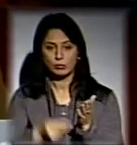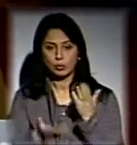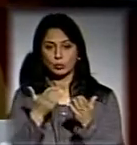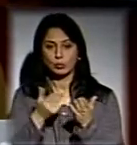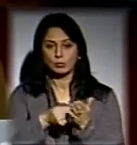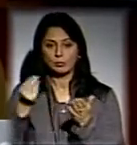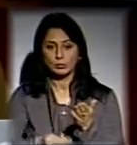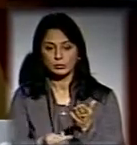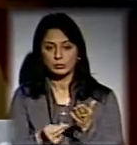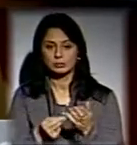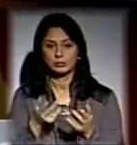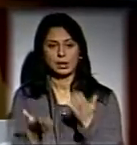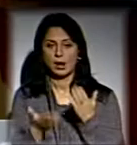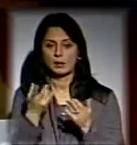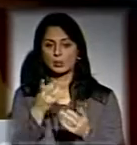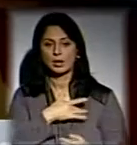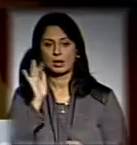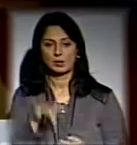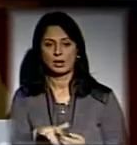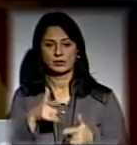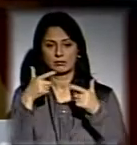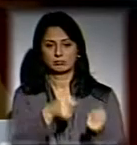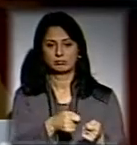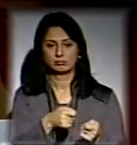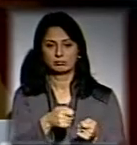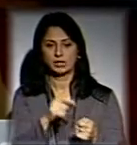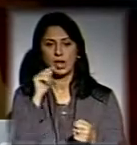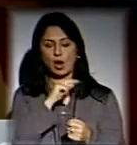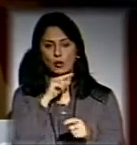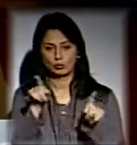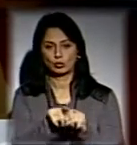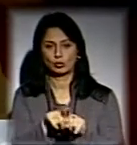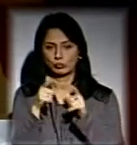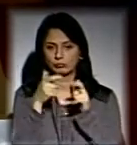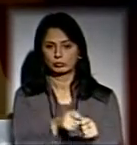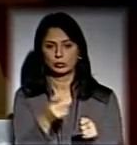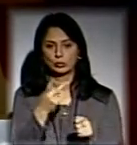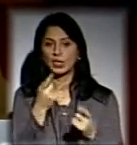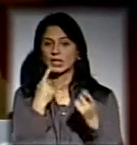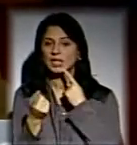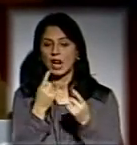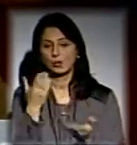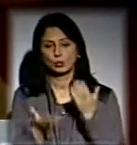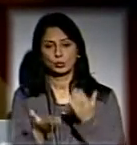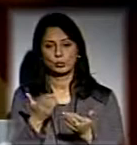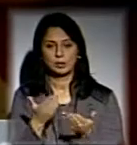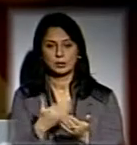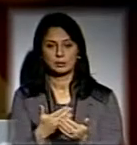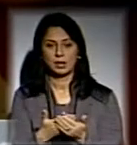მოეწერა ბუნებრივია, ალბათ რომ გამკაცდეს არა მარტო სანქცია, არამედ გამოცხადდეს ეკონომიკური ბლოკადა. დიალოგი თუნდაც, ასე